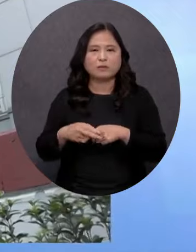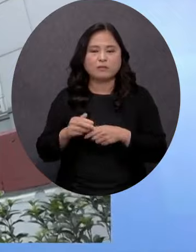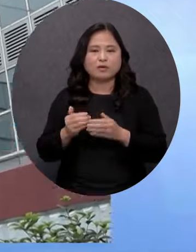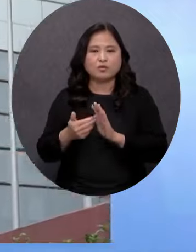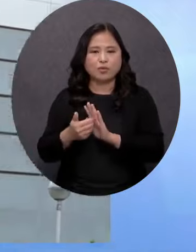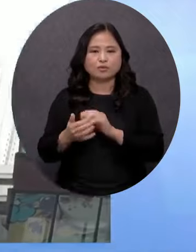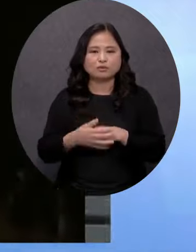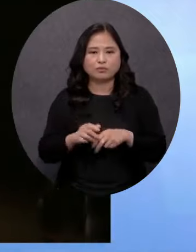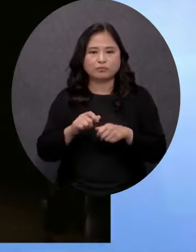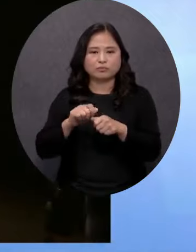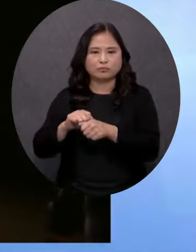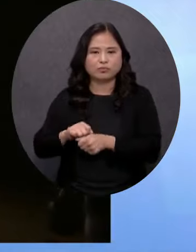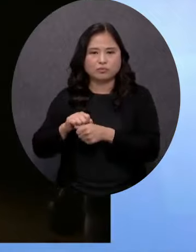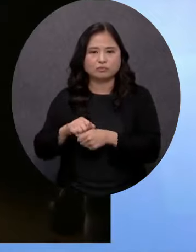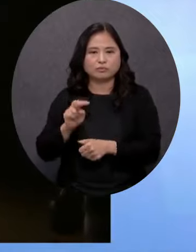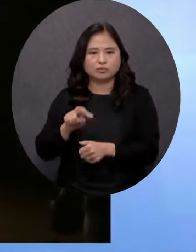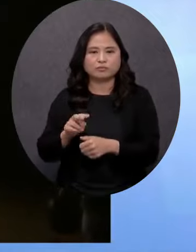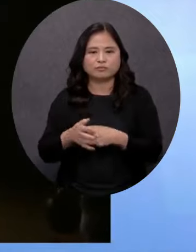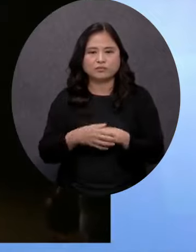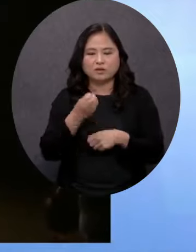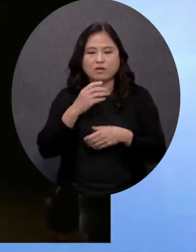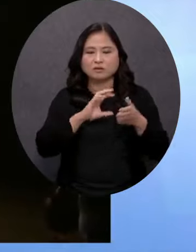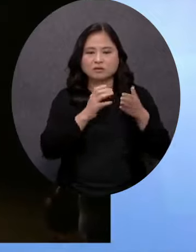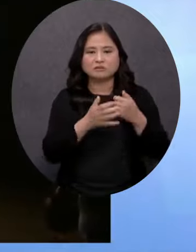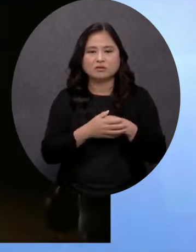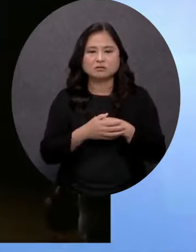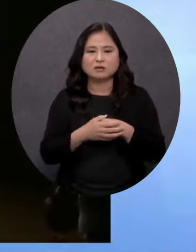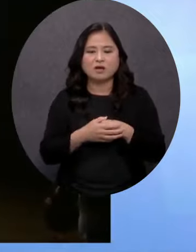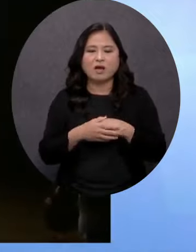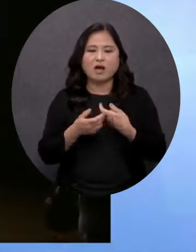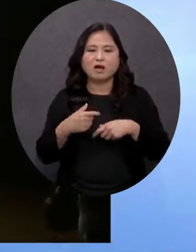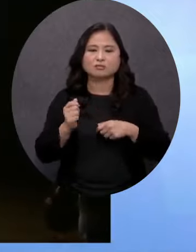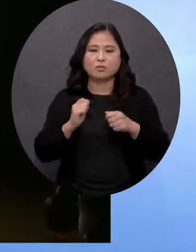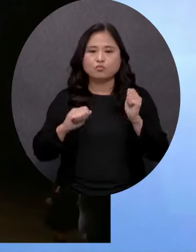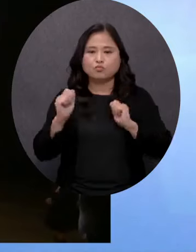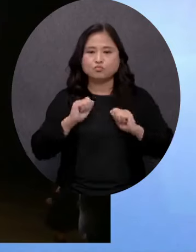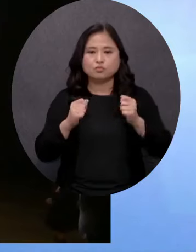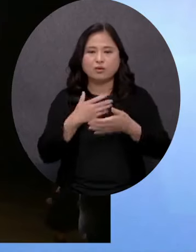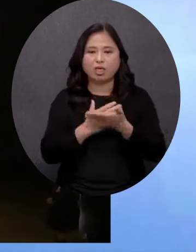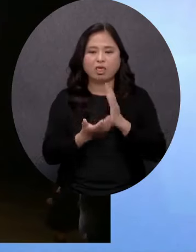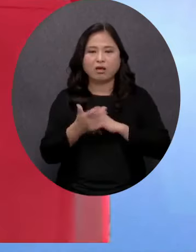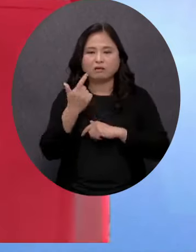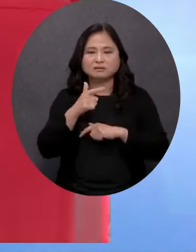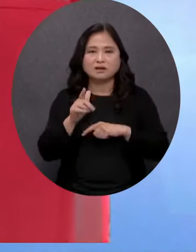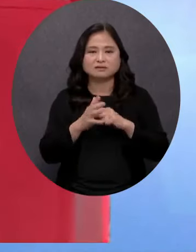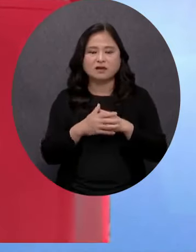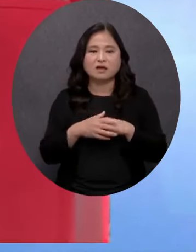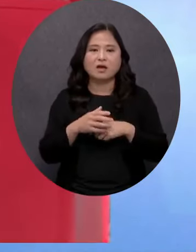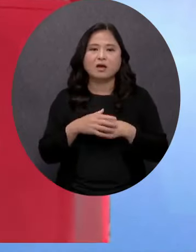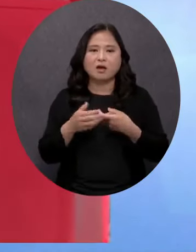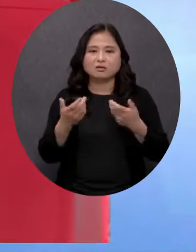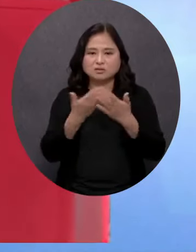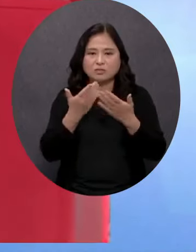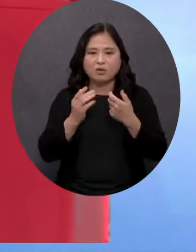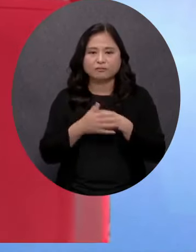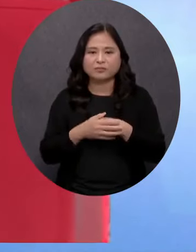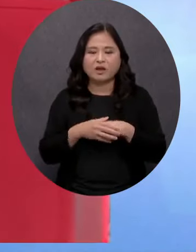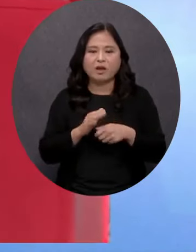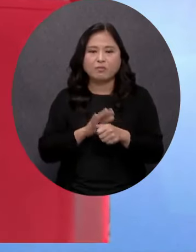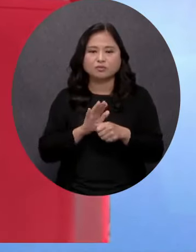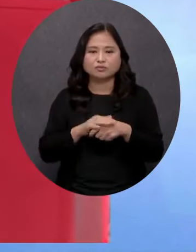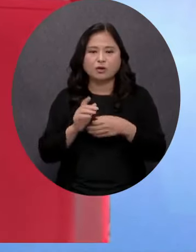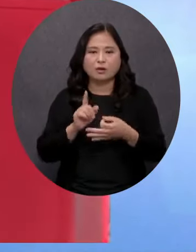管。香港电台举行节目巡礼，宣布推出多个新节目。助理广播处长李庆华在